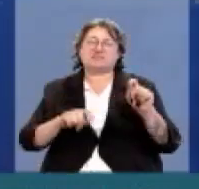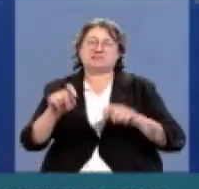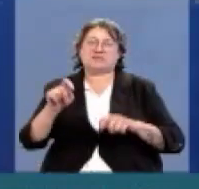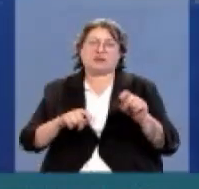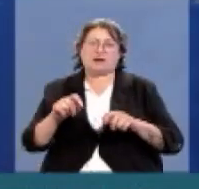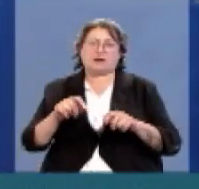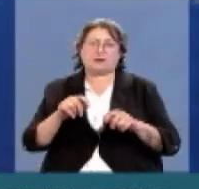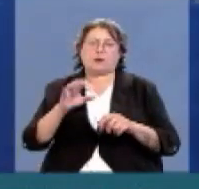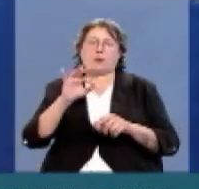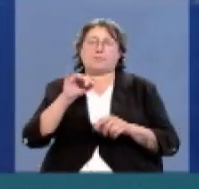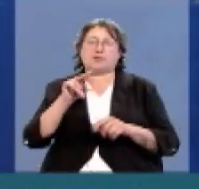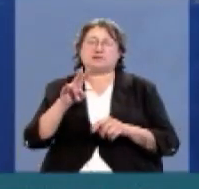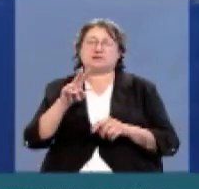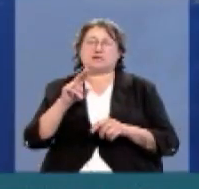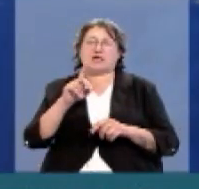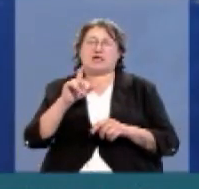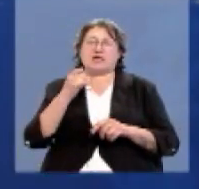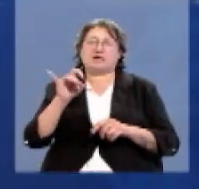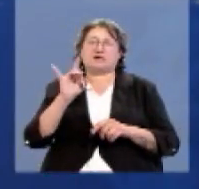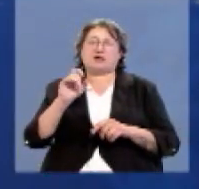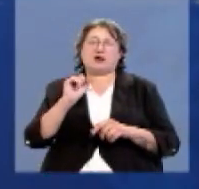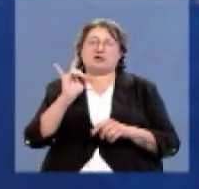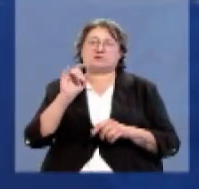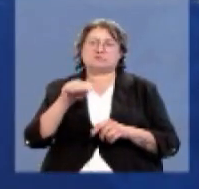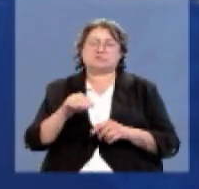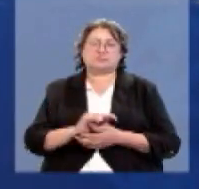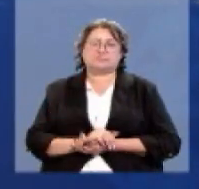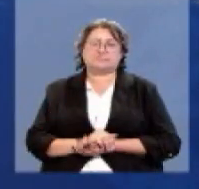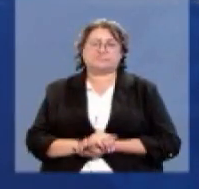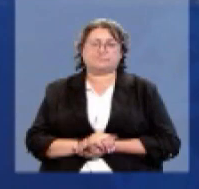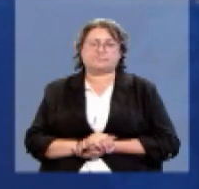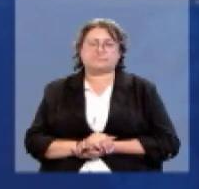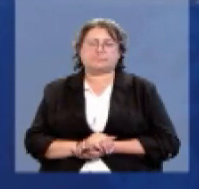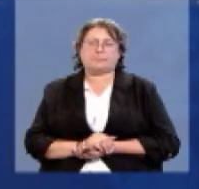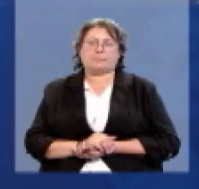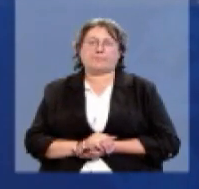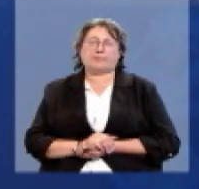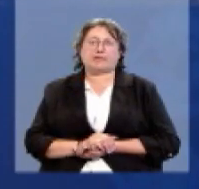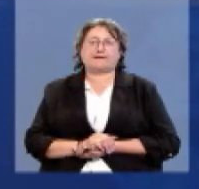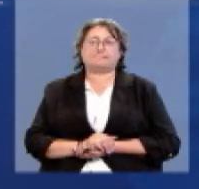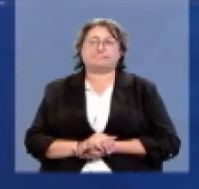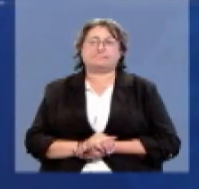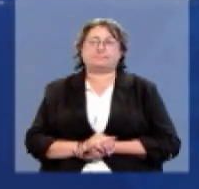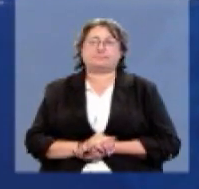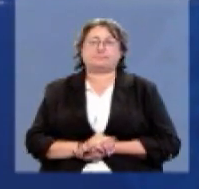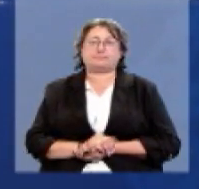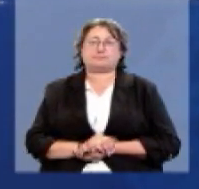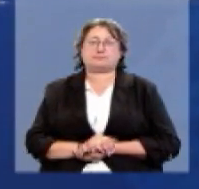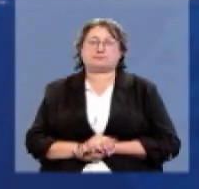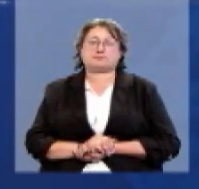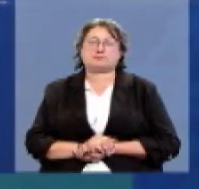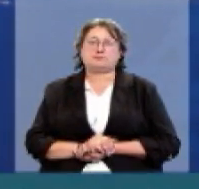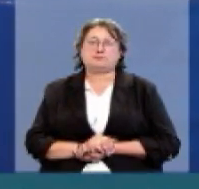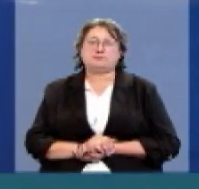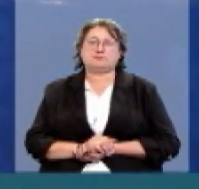көрмесі. Бұл фестивальдің әлеуметтік әсері Қазақстанның әр өңірінен келген талантты суретшілер мен қолөнер шеберлерін басын қосу.